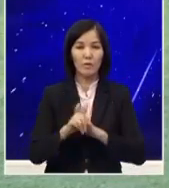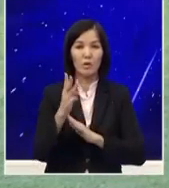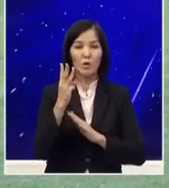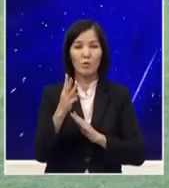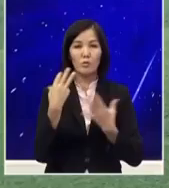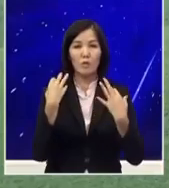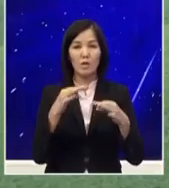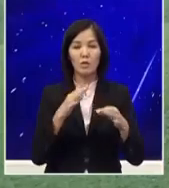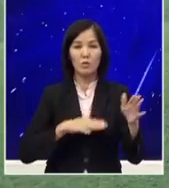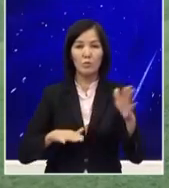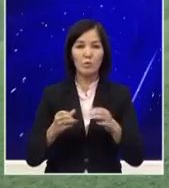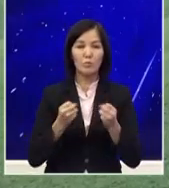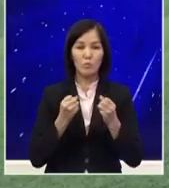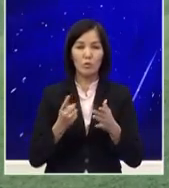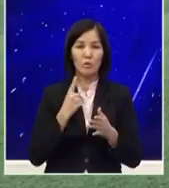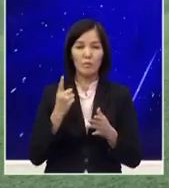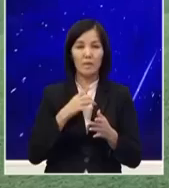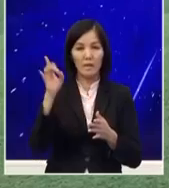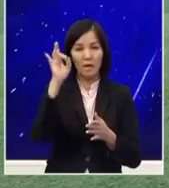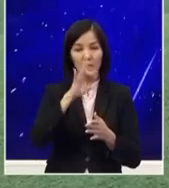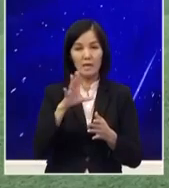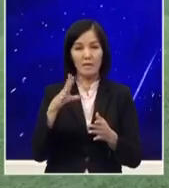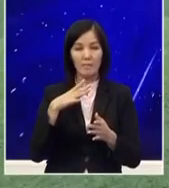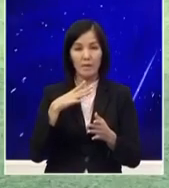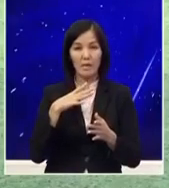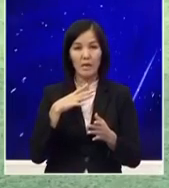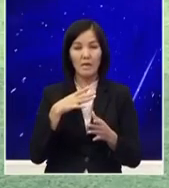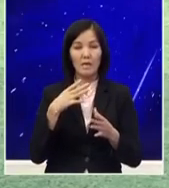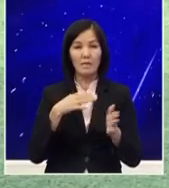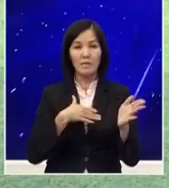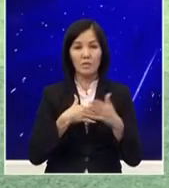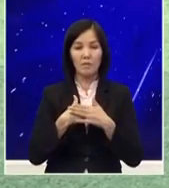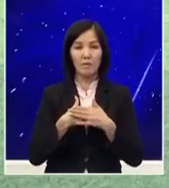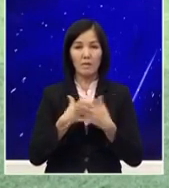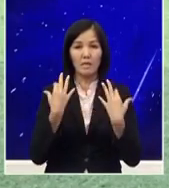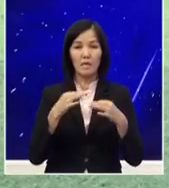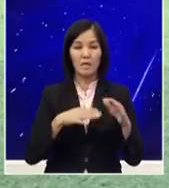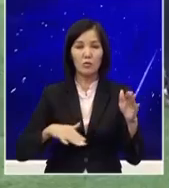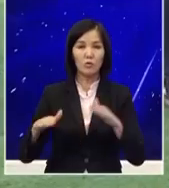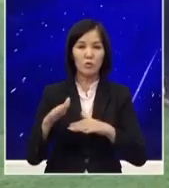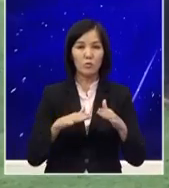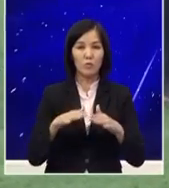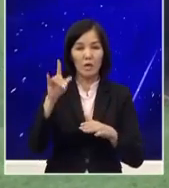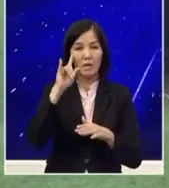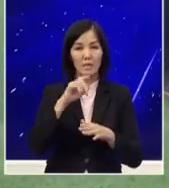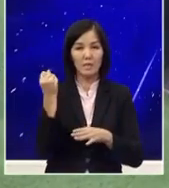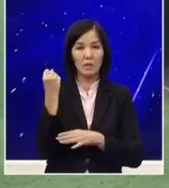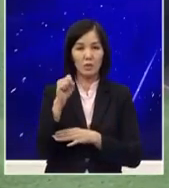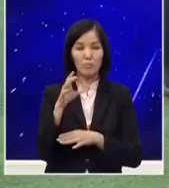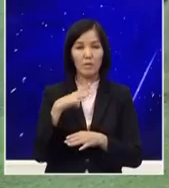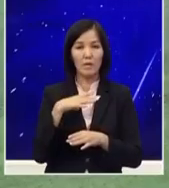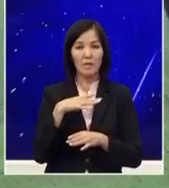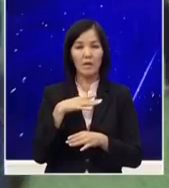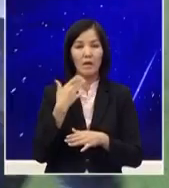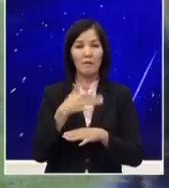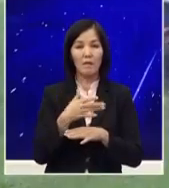суға жүзуден спорт шеберіне үміткер атанды. Жабық кешенде еркін жүзу әдісі бойынша Қазақстан жеңімпаз болды. Қазір далада аптасына 4